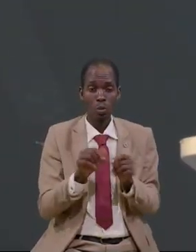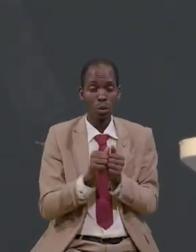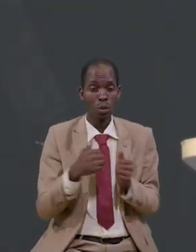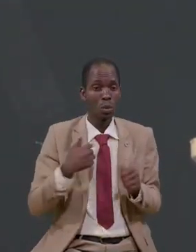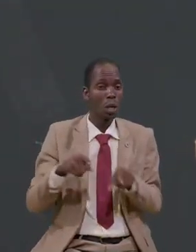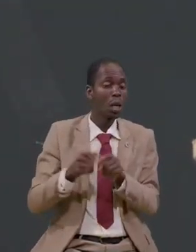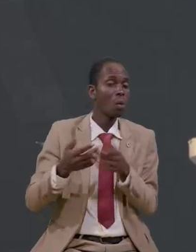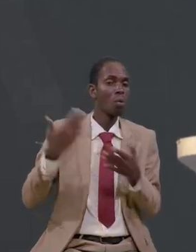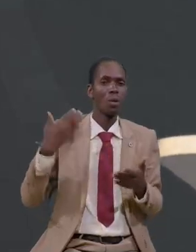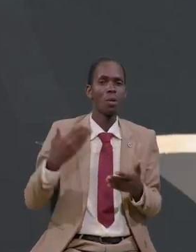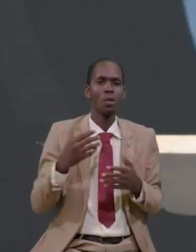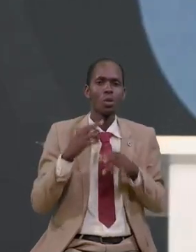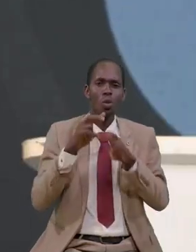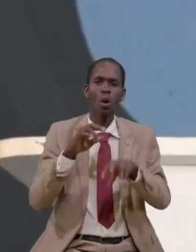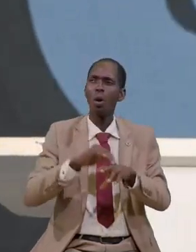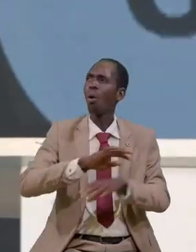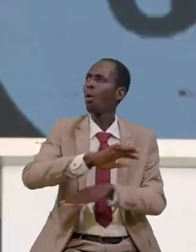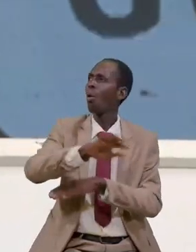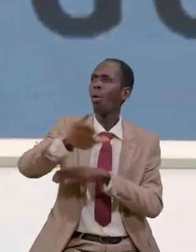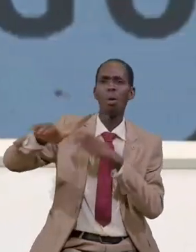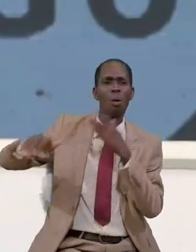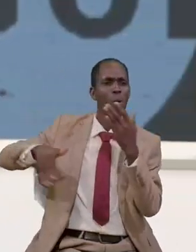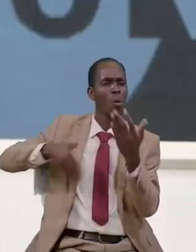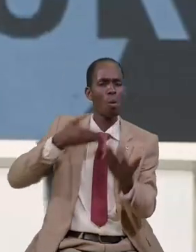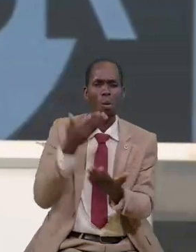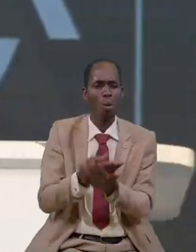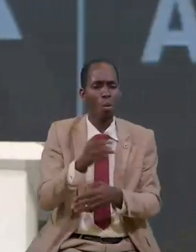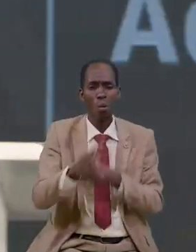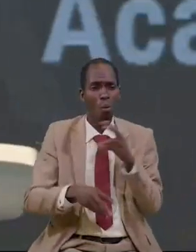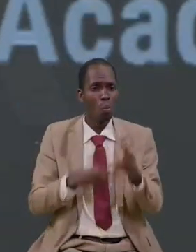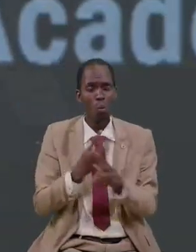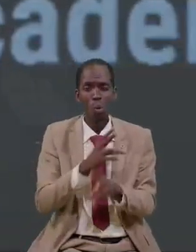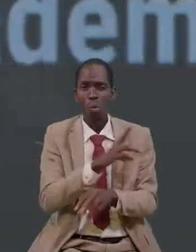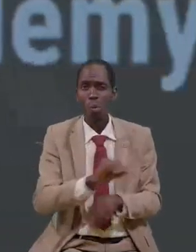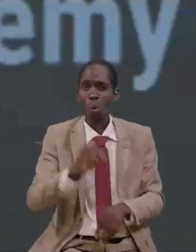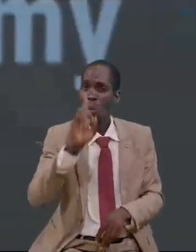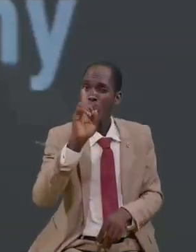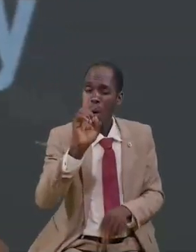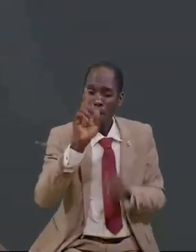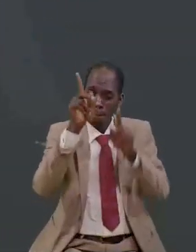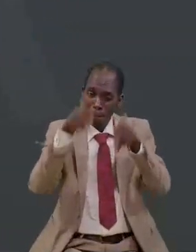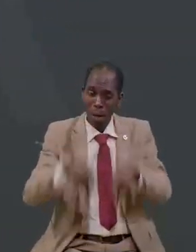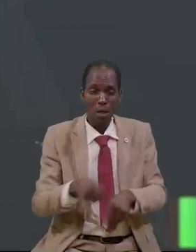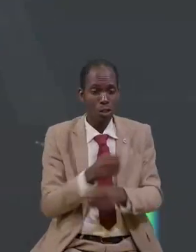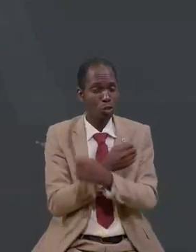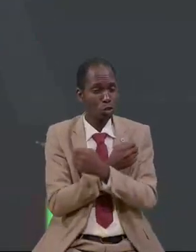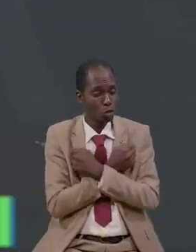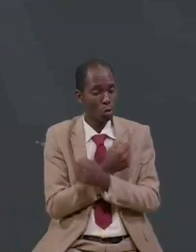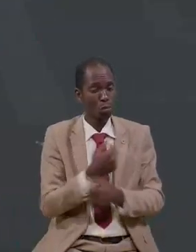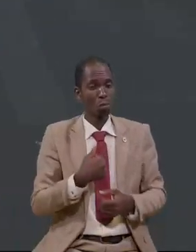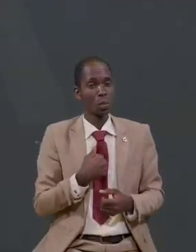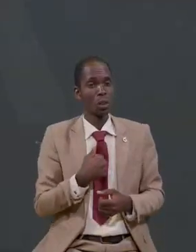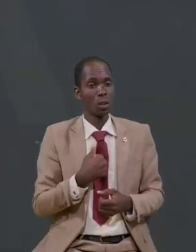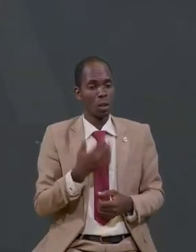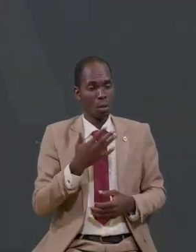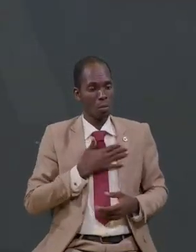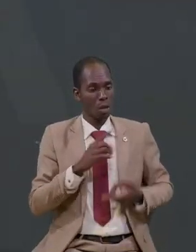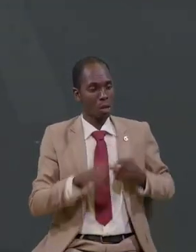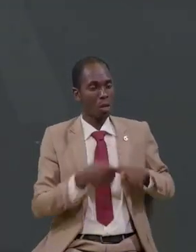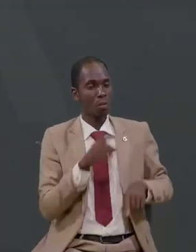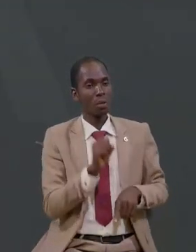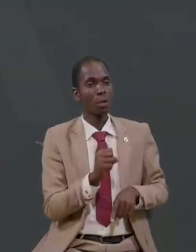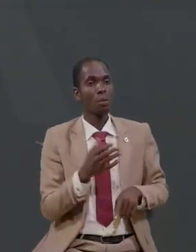grand monde et personne ne m'aime. Mes amis, mes camarades